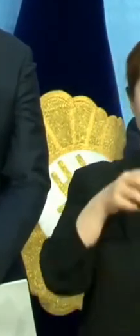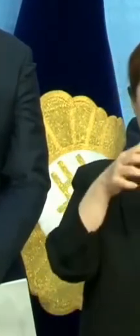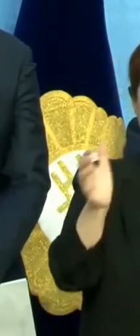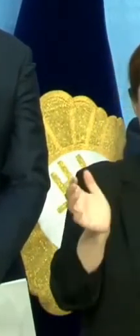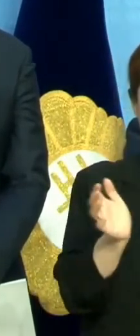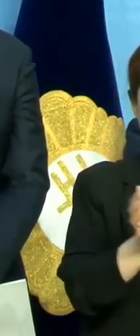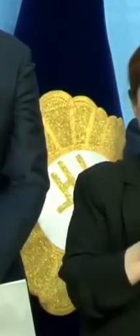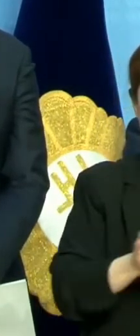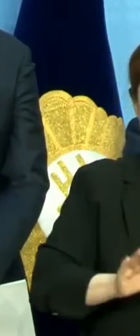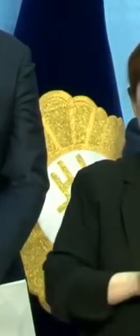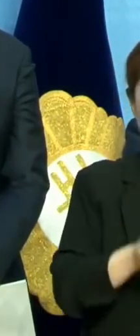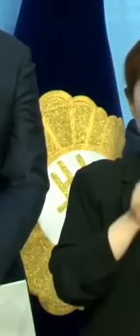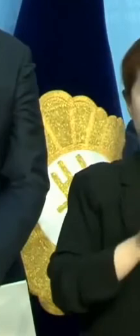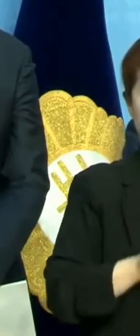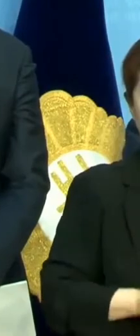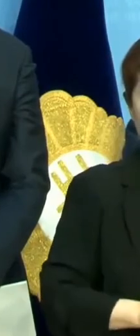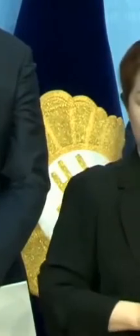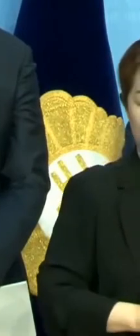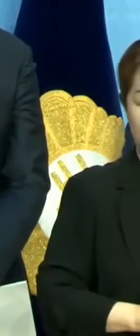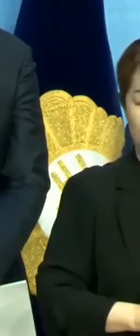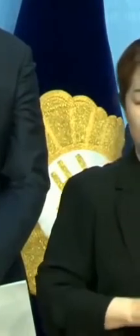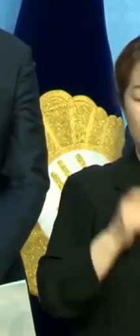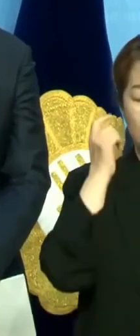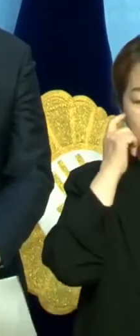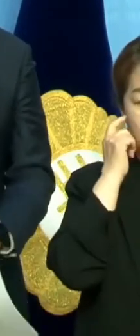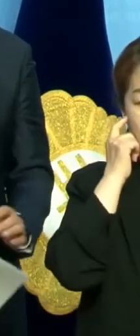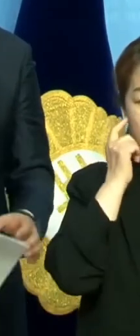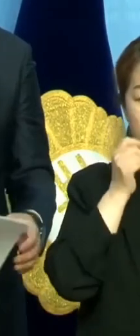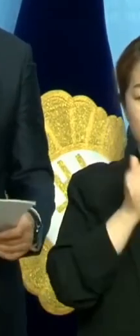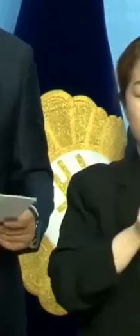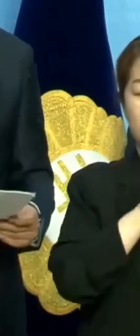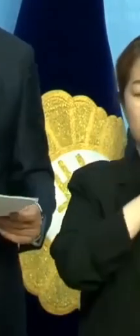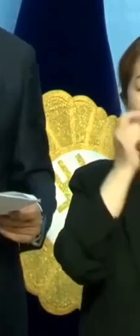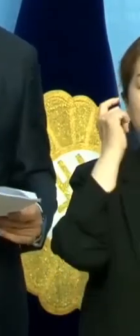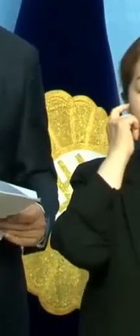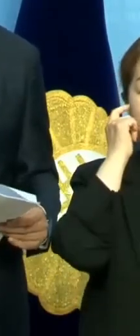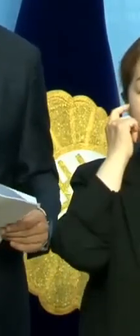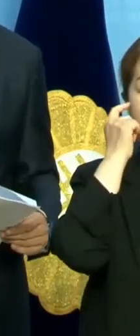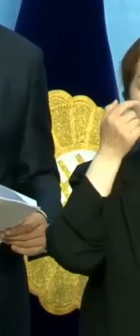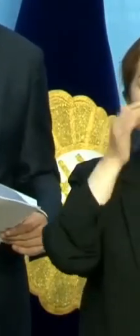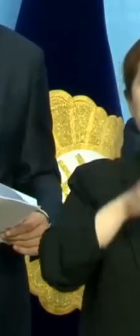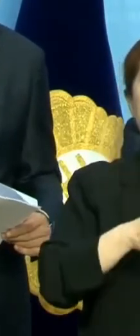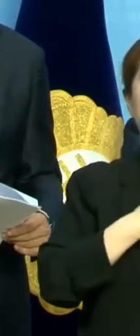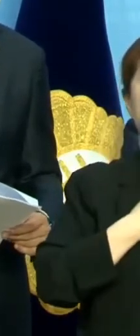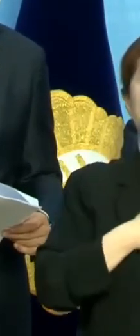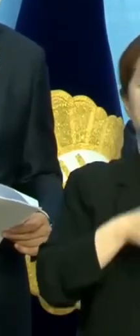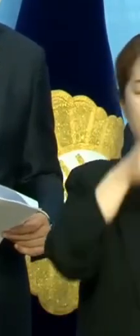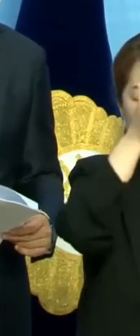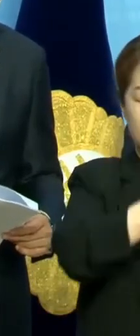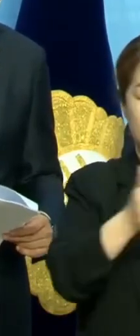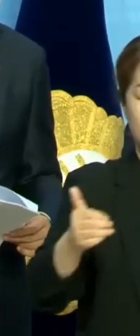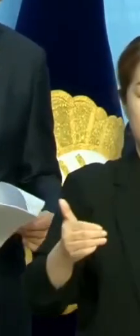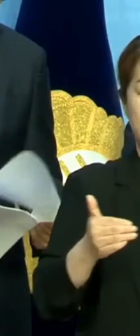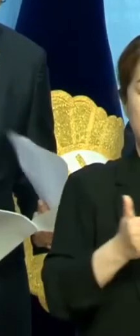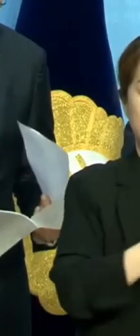저희들이 정말 버거운 상대라고 생각하고 있습니다. 하지만 저는 끝까지